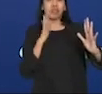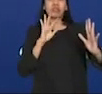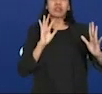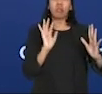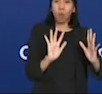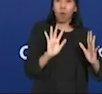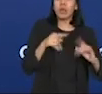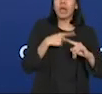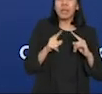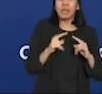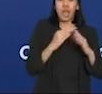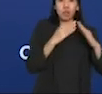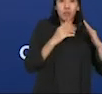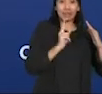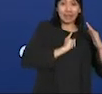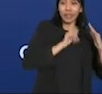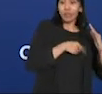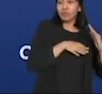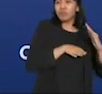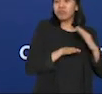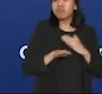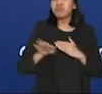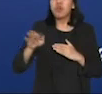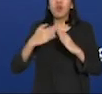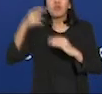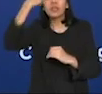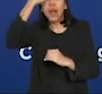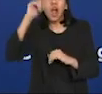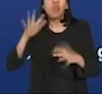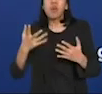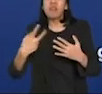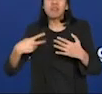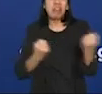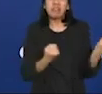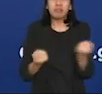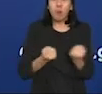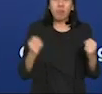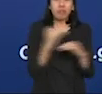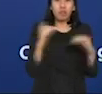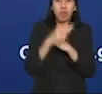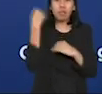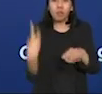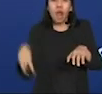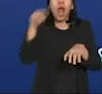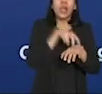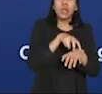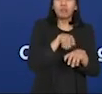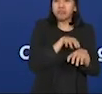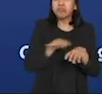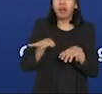ke rumah sakit apalagi menggunakan kendaraan umum akan sangat berpotensi untuk